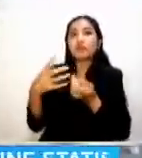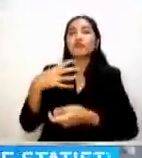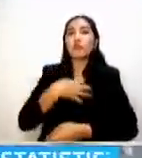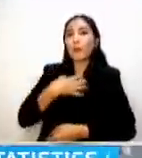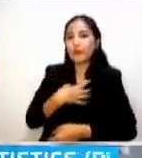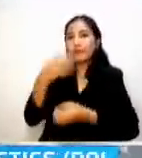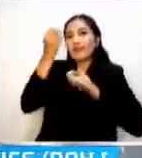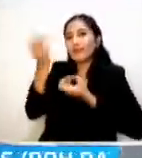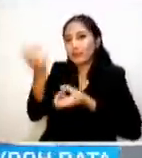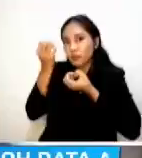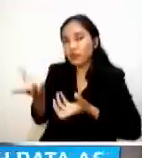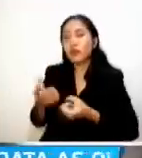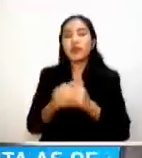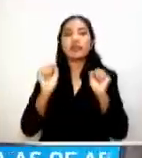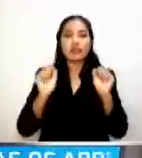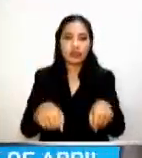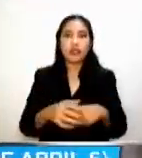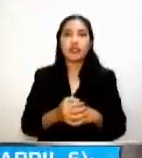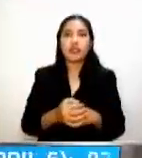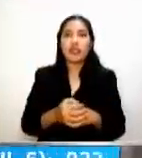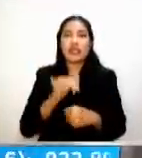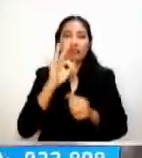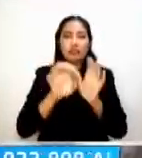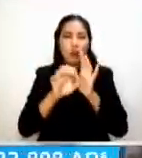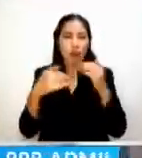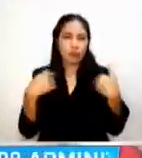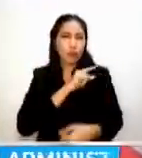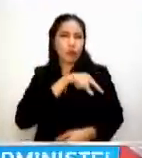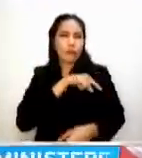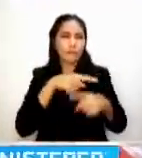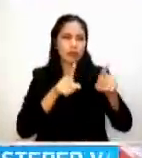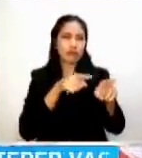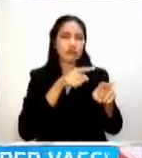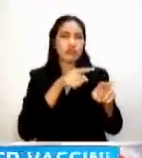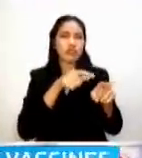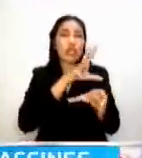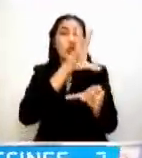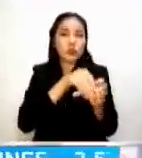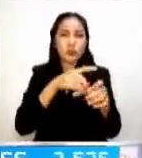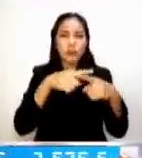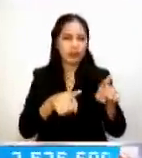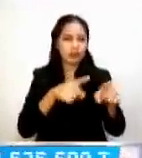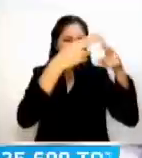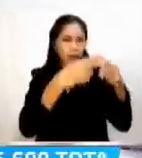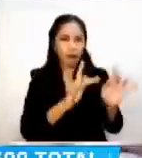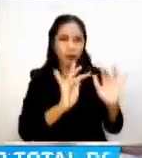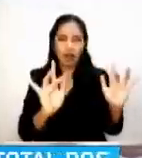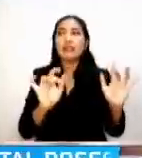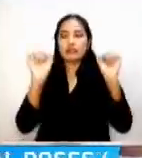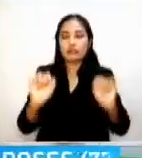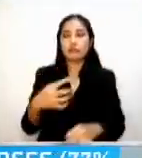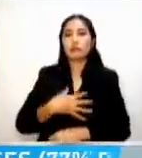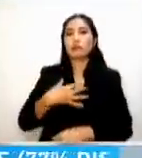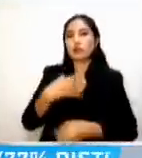na kwalipikado sila pero wala naman sa listahan. Ganun yung magiging proseso at lahat ng mga matatanggap na reklamo iipunin sa Mandaluyong nang sa